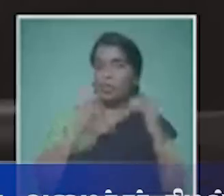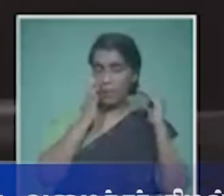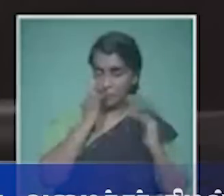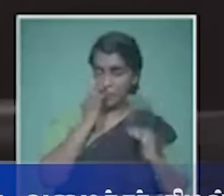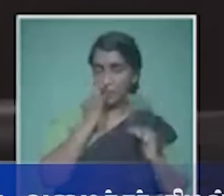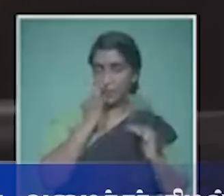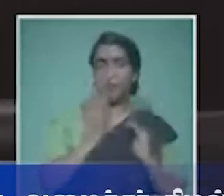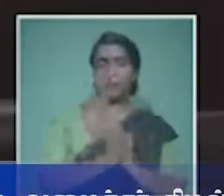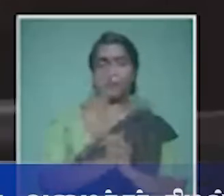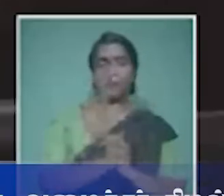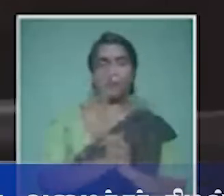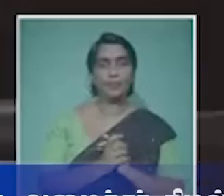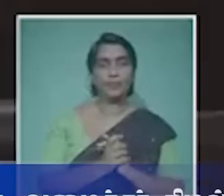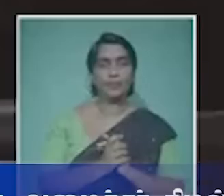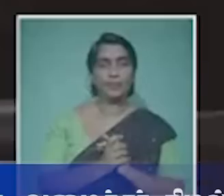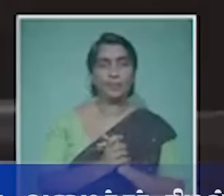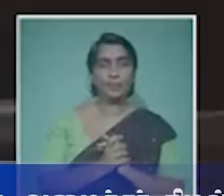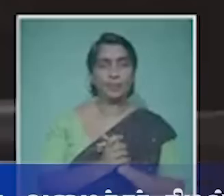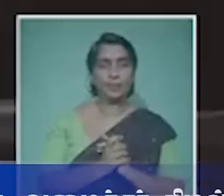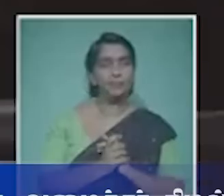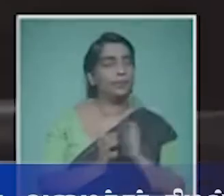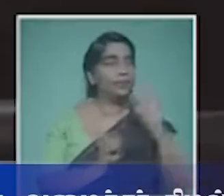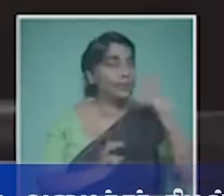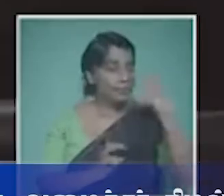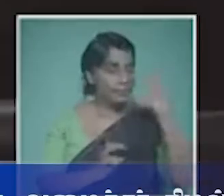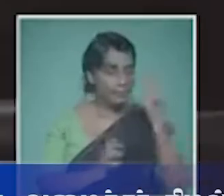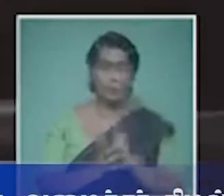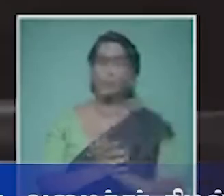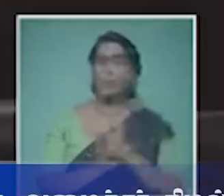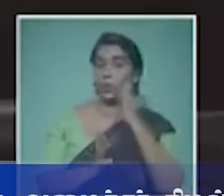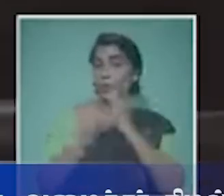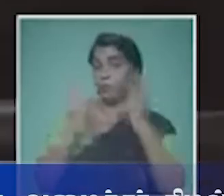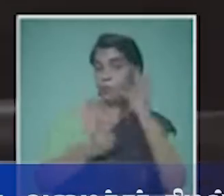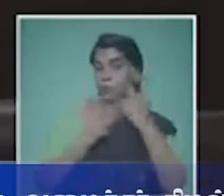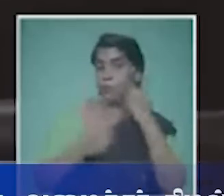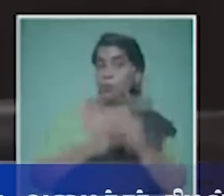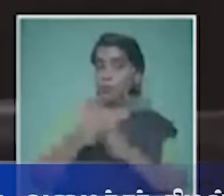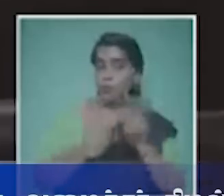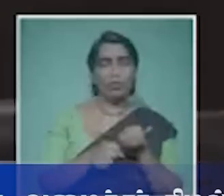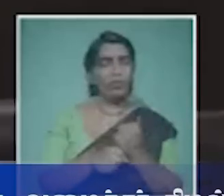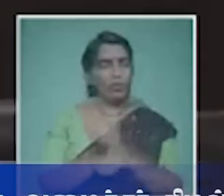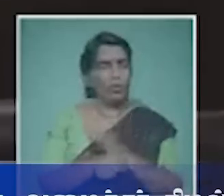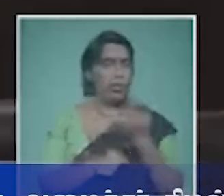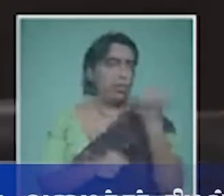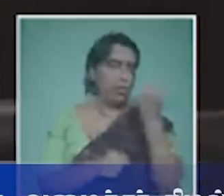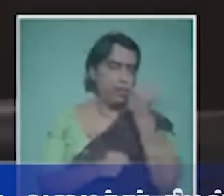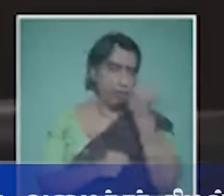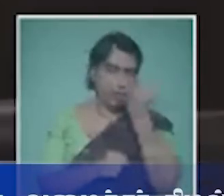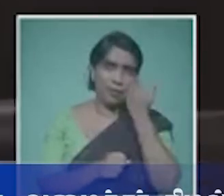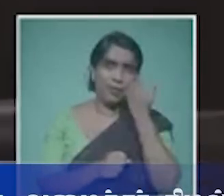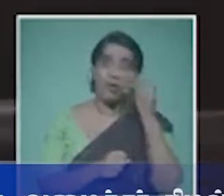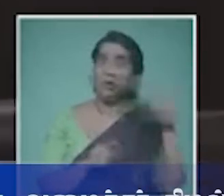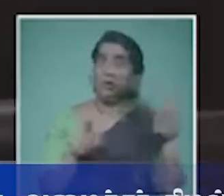அனைத்து தரப்பினரும் ஒன்றிணைந்து பிரச்சனைகளுக்கு தீர்வு காண வேண்டும் என கேட்டுக் கொண்டுள்ளார். பாரிய சவாலை எதிர்கொள்ளும் ஜனாதிபதி முன்வைத்துள்ள வேலை திட்டத்தின்